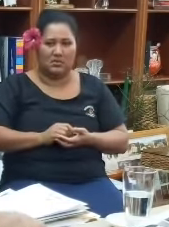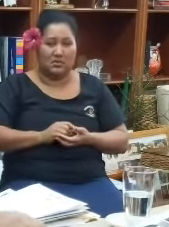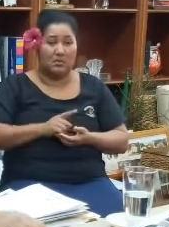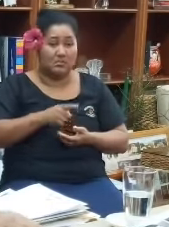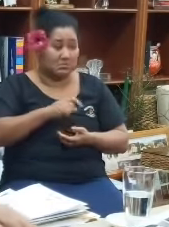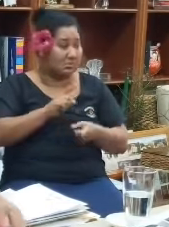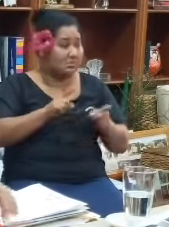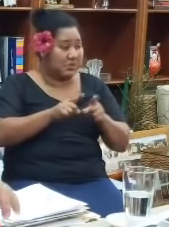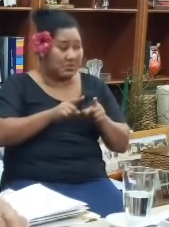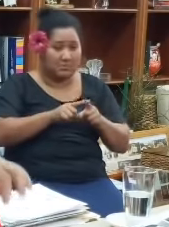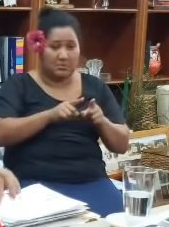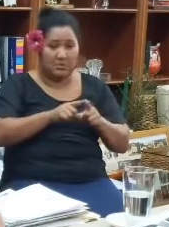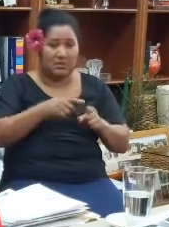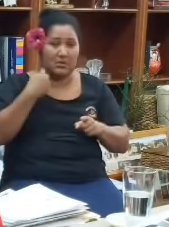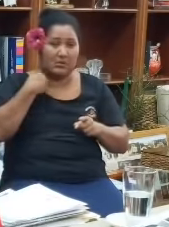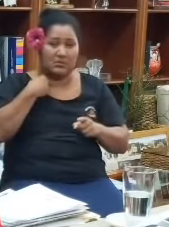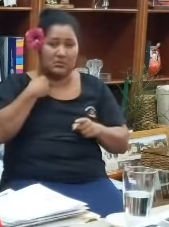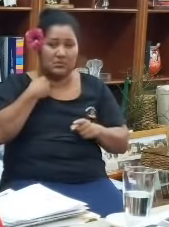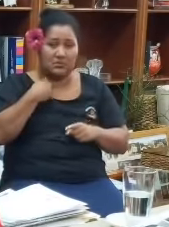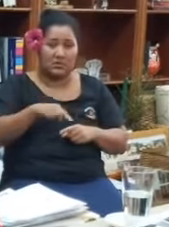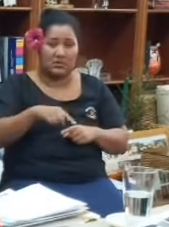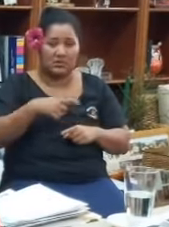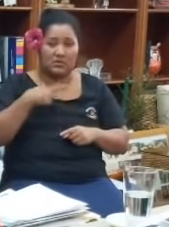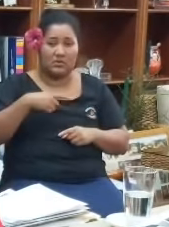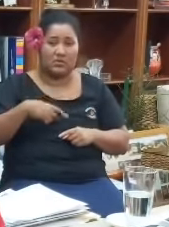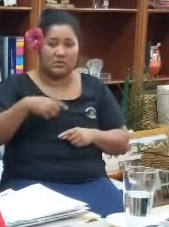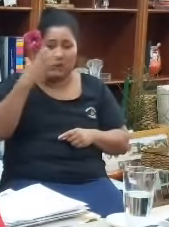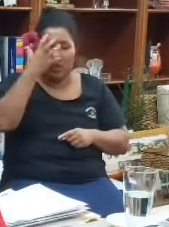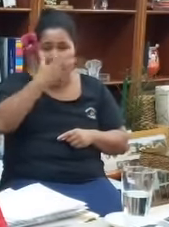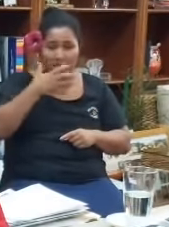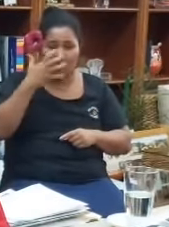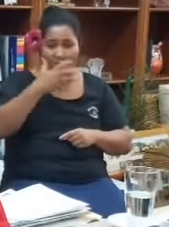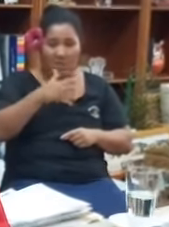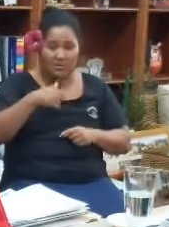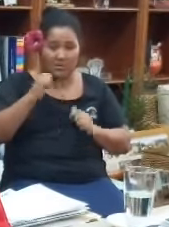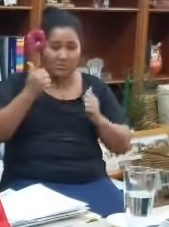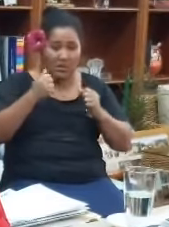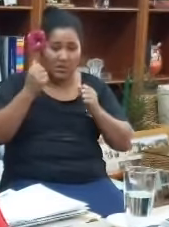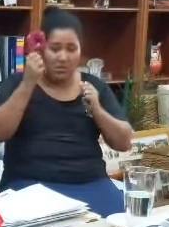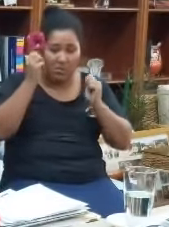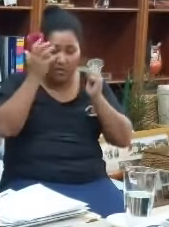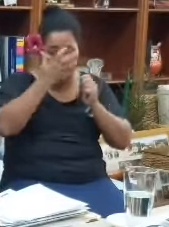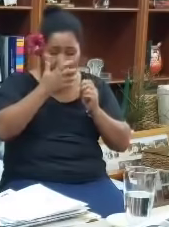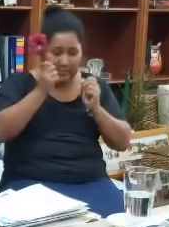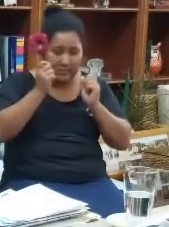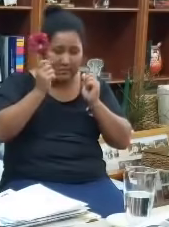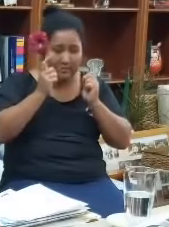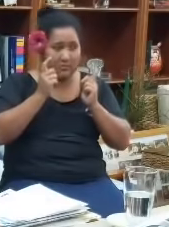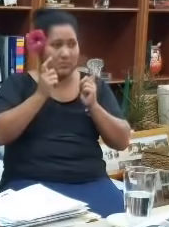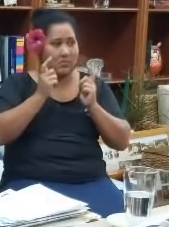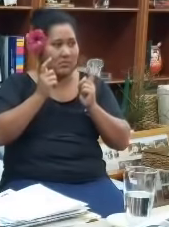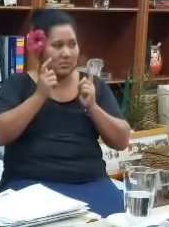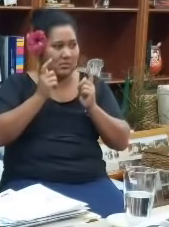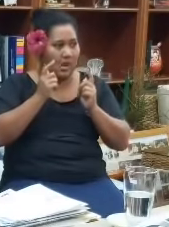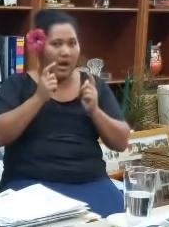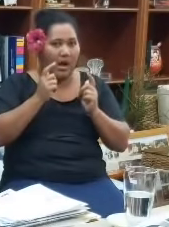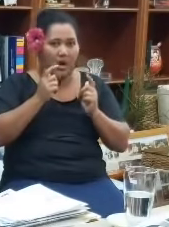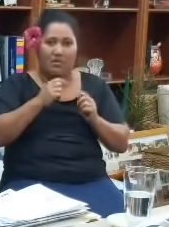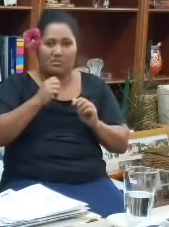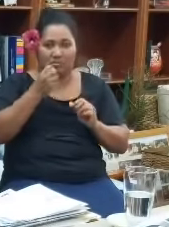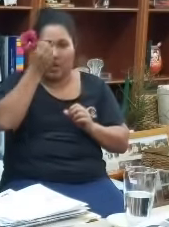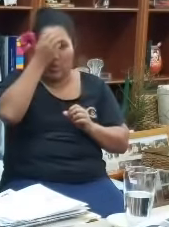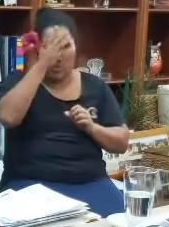ka kai a le o nga e ko mo kala me ma ka wo o mo lo nga wo le nga o me ga fa ya